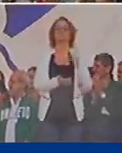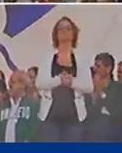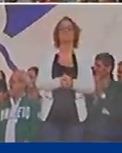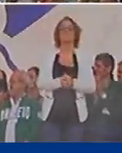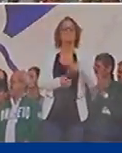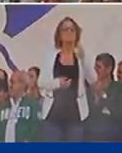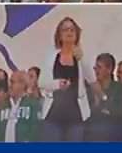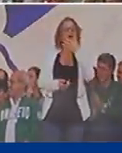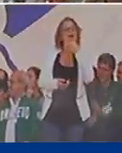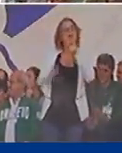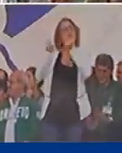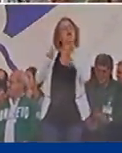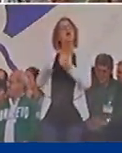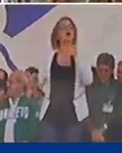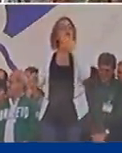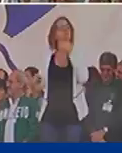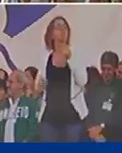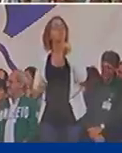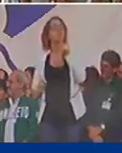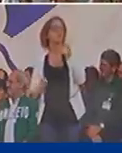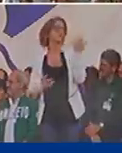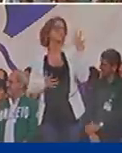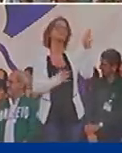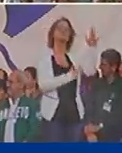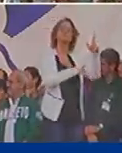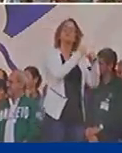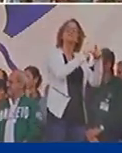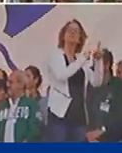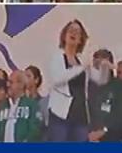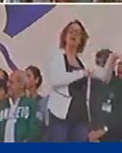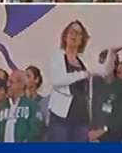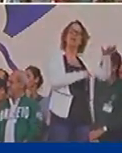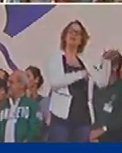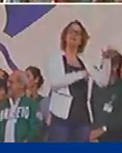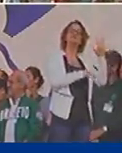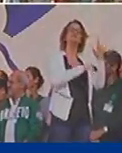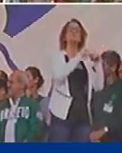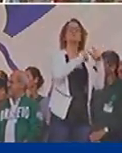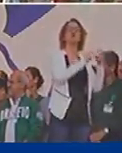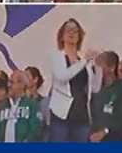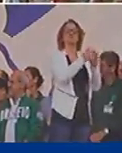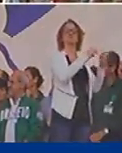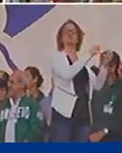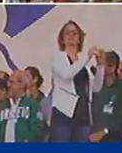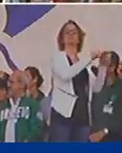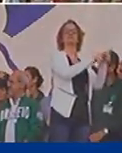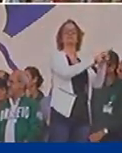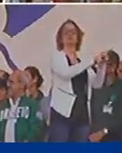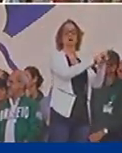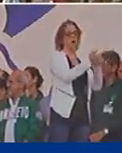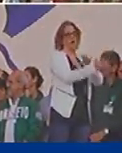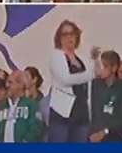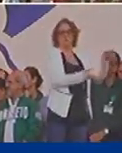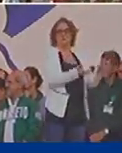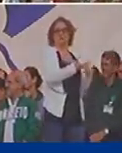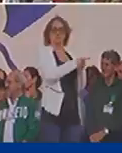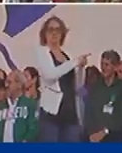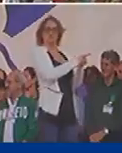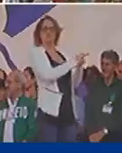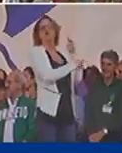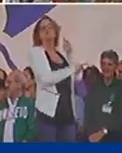Però il bello della Lega, a differenza dei 5 Stelle, l'avete visto? Se i 5 Stelle le litigano è un bordello